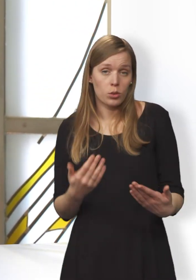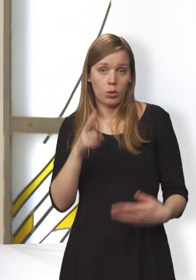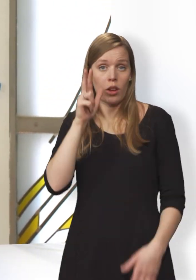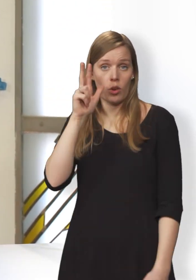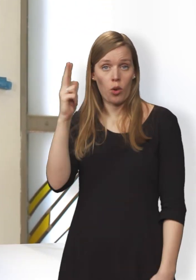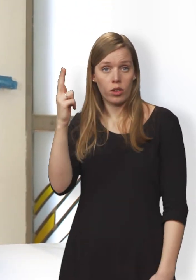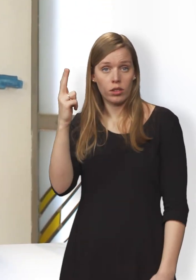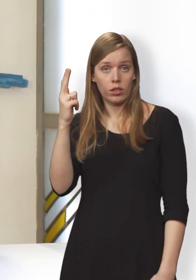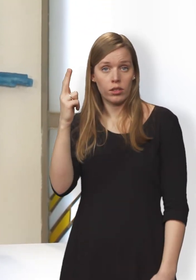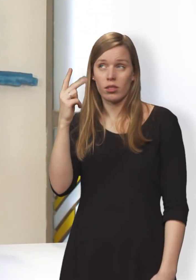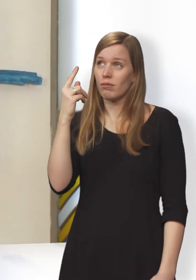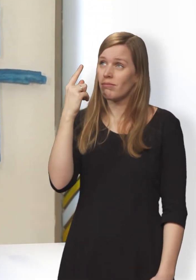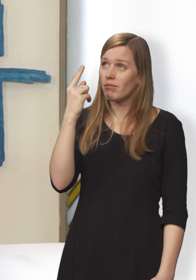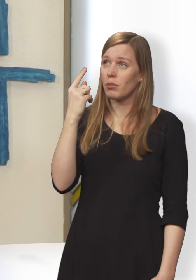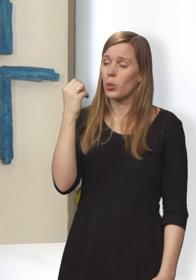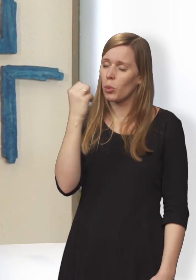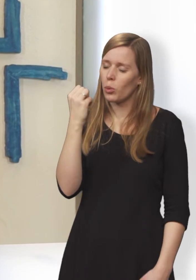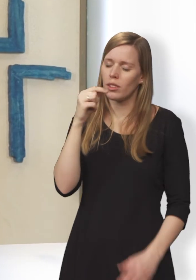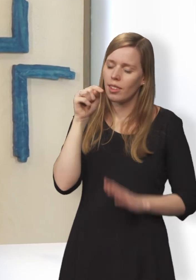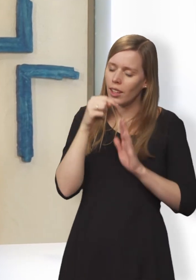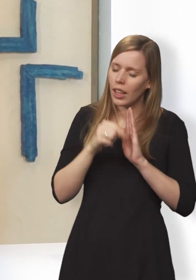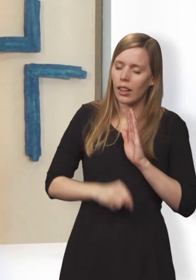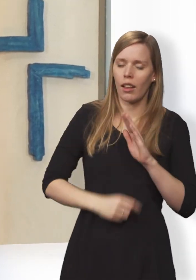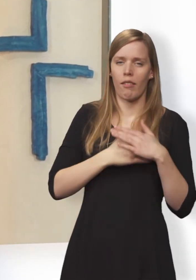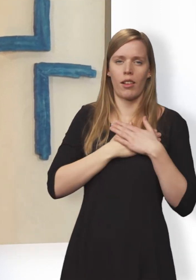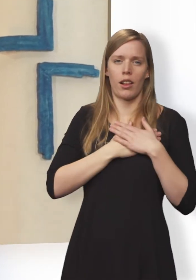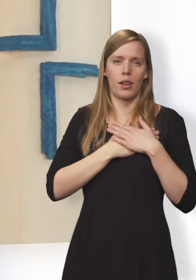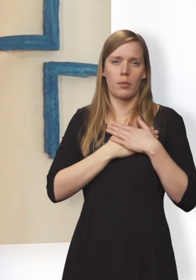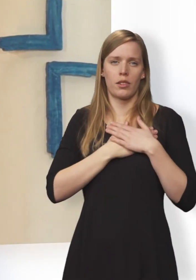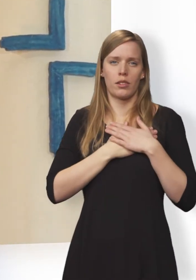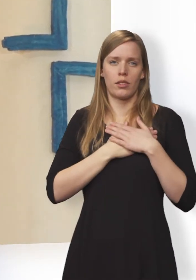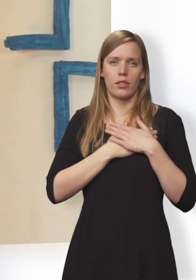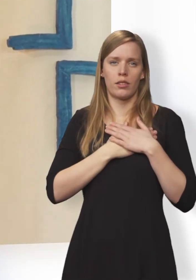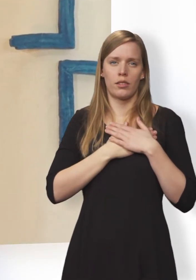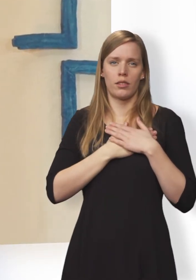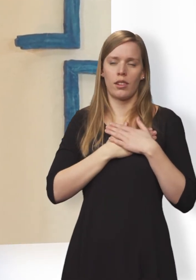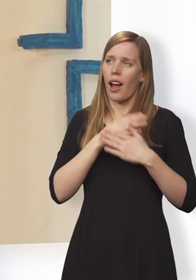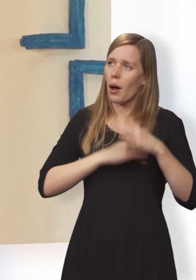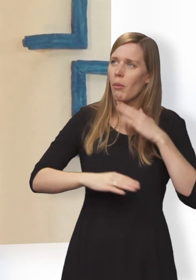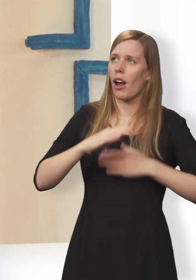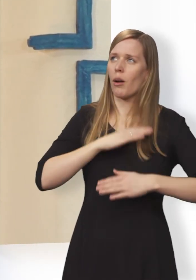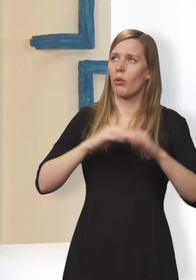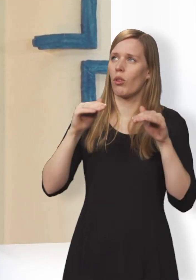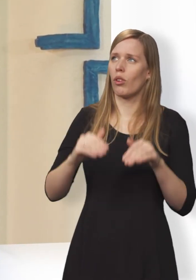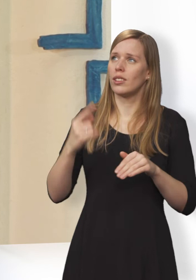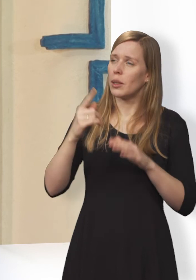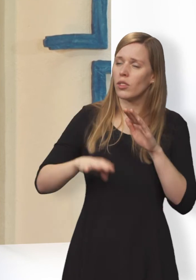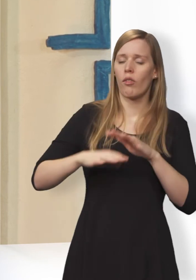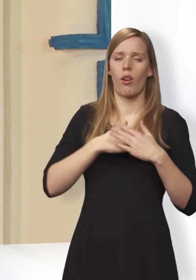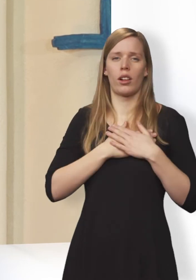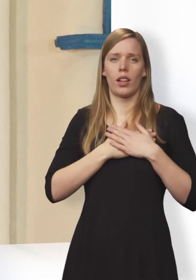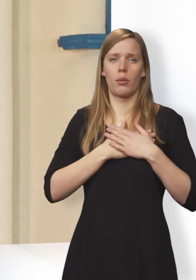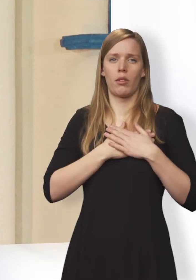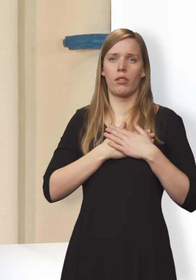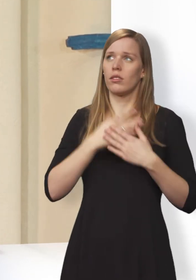abgrundtiefen abmahnenden liebe gott ist ganz liebe ergibt sich für dich und für mich